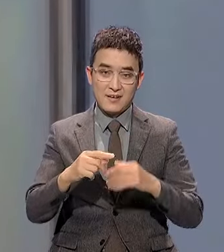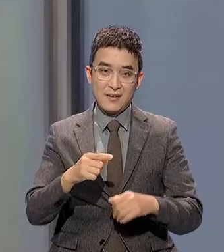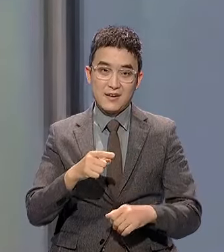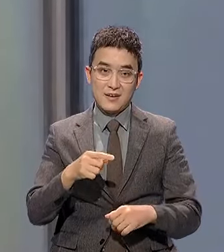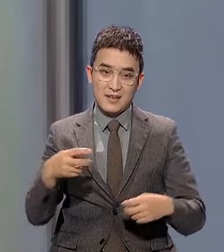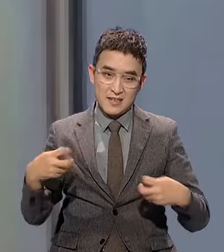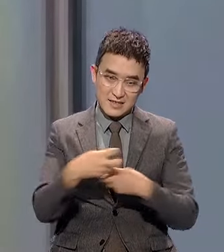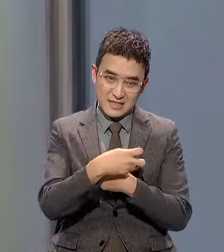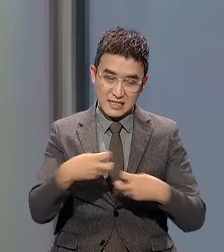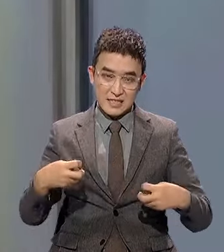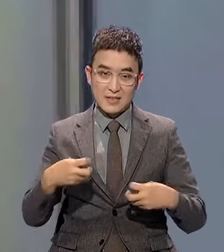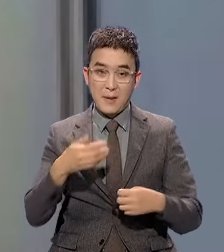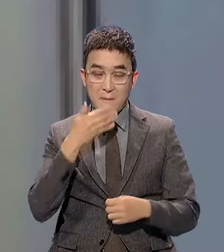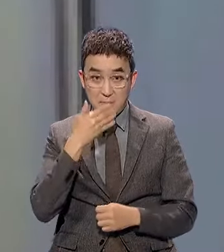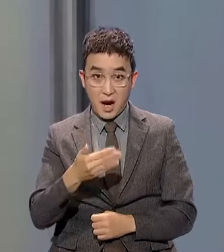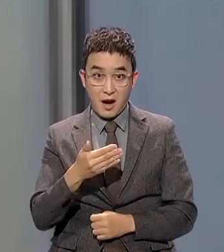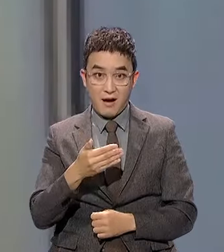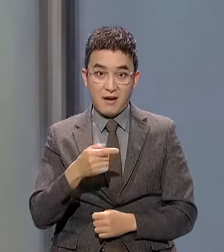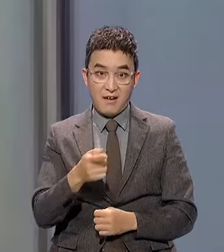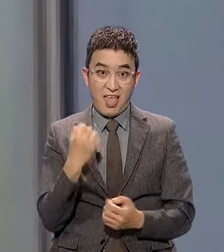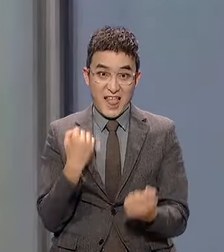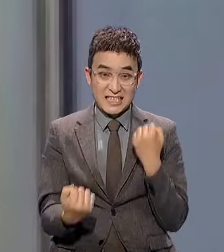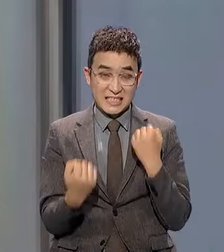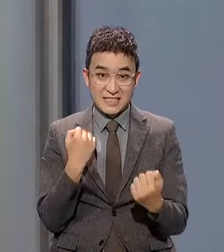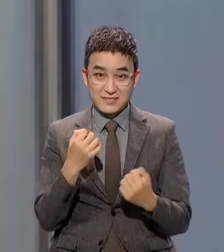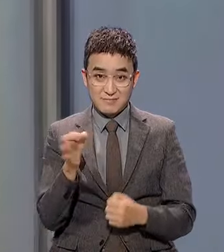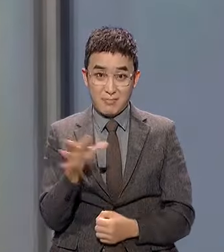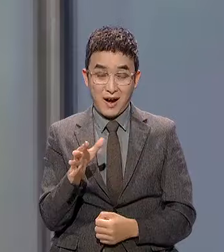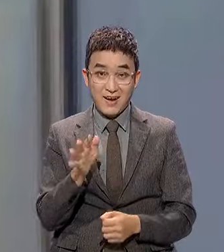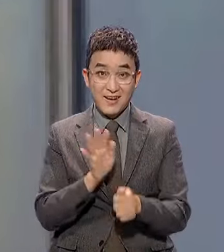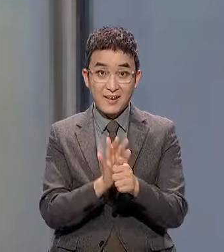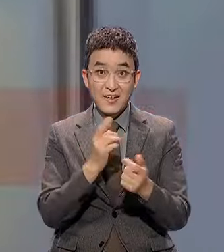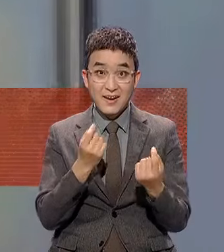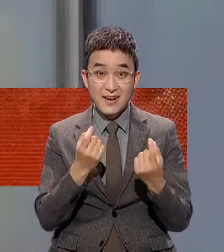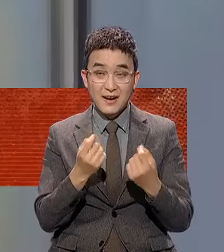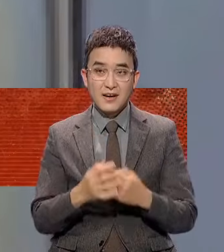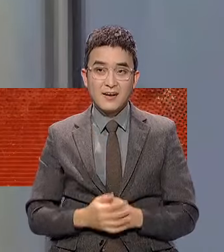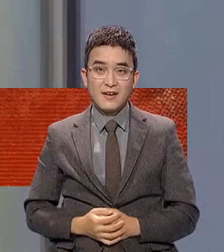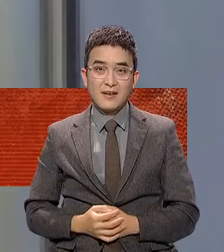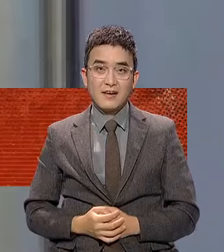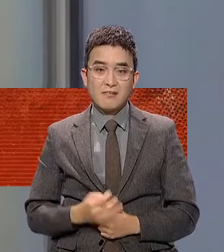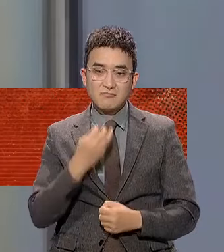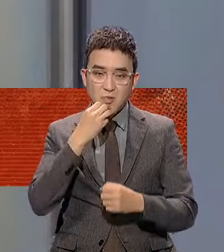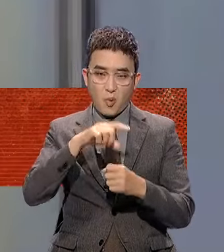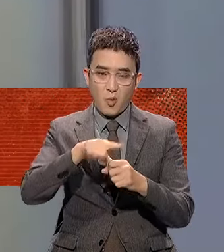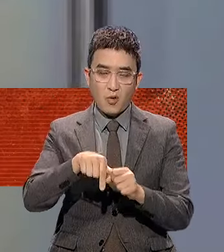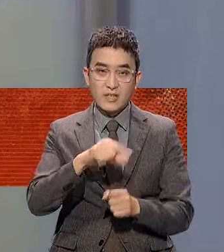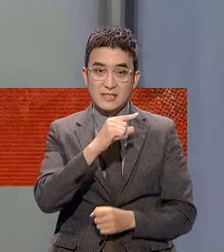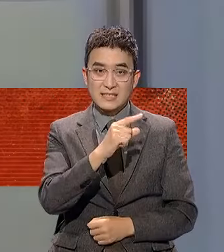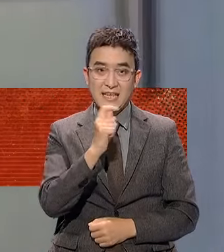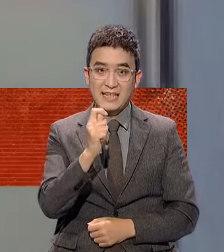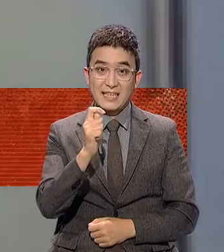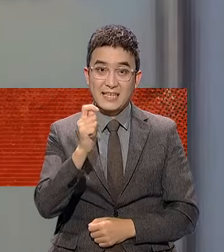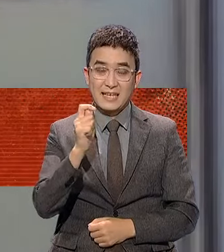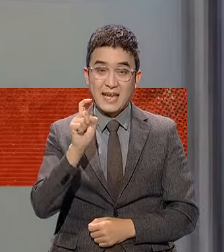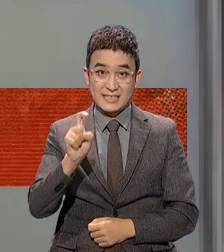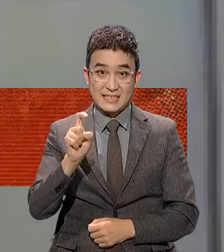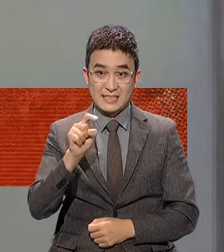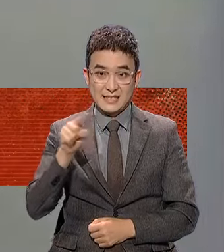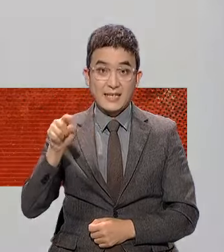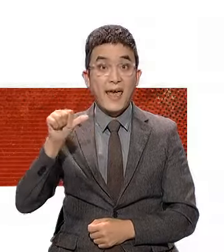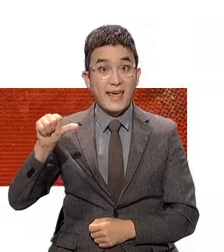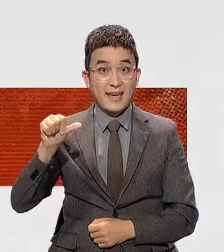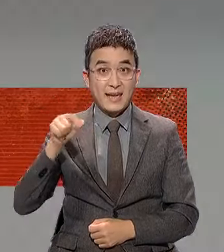클럽 시설까지 완비 그게 이제 최근 그 수도권 지하철 gtxa 노선에서 발생된